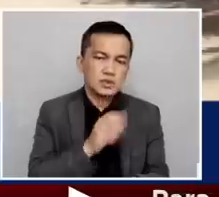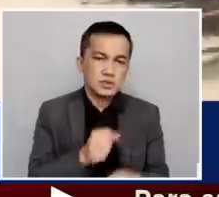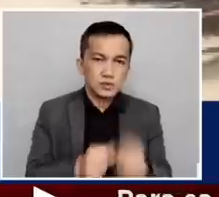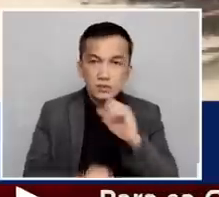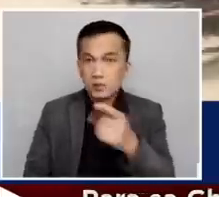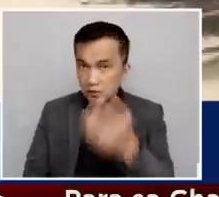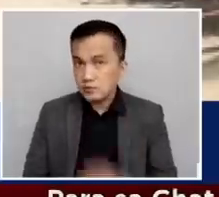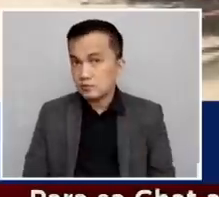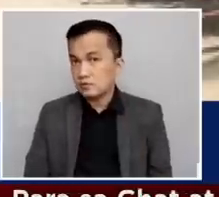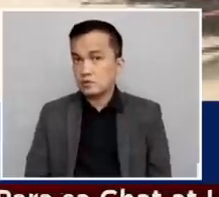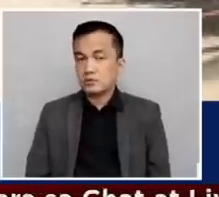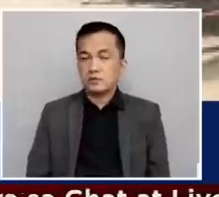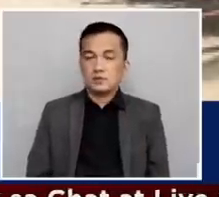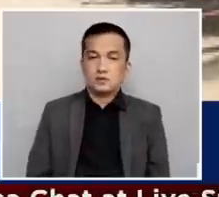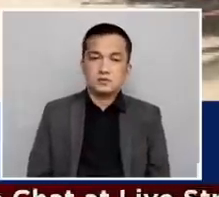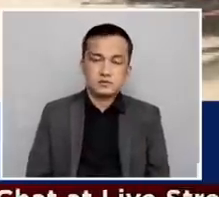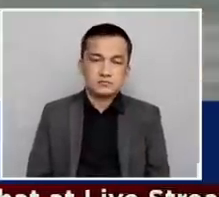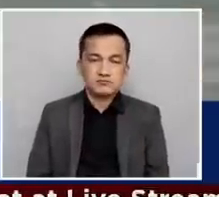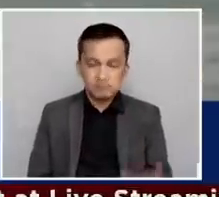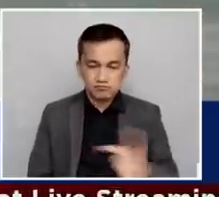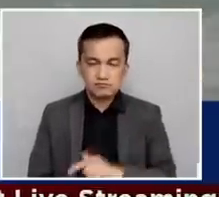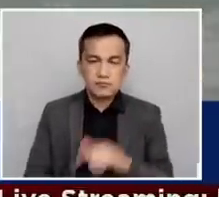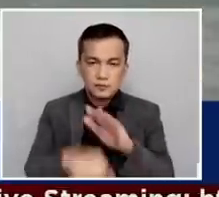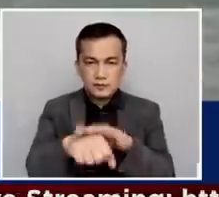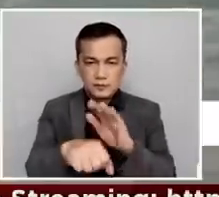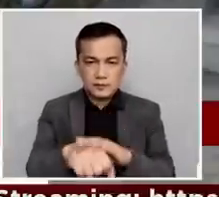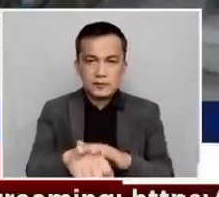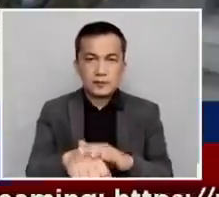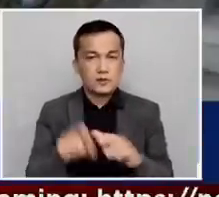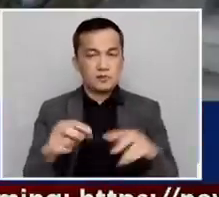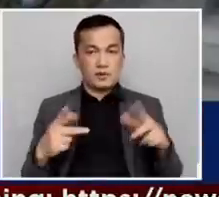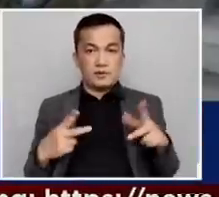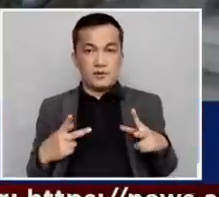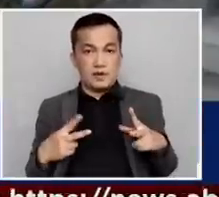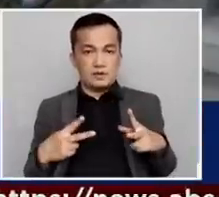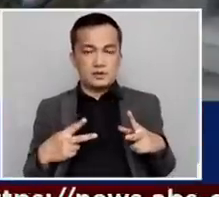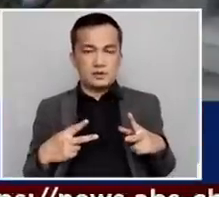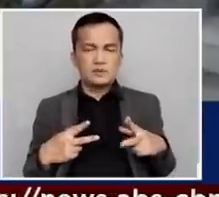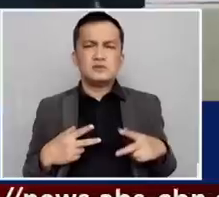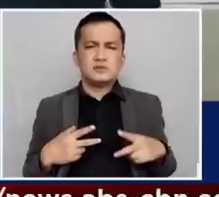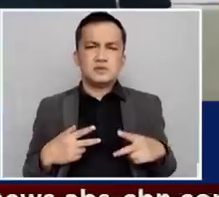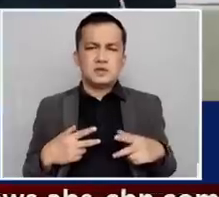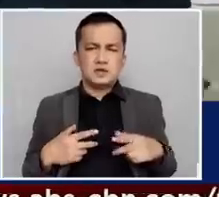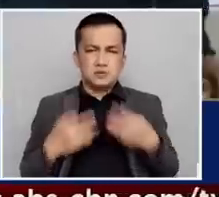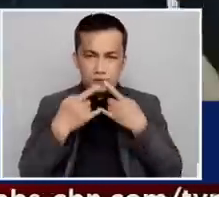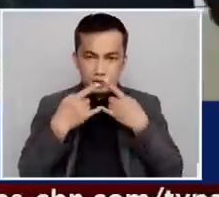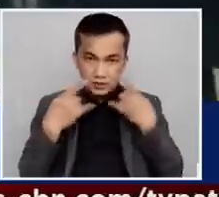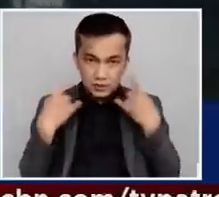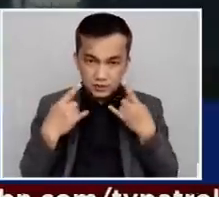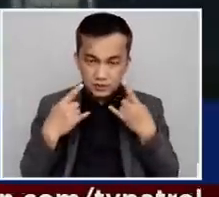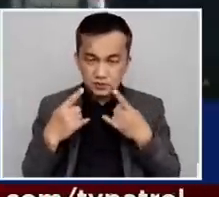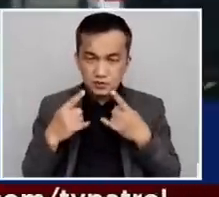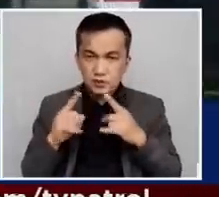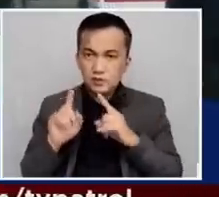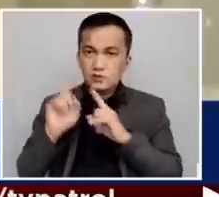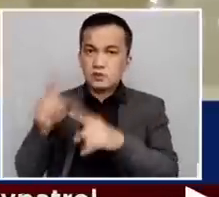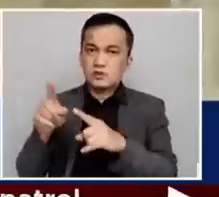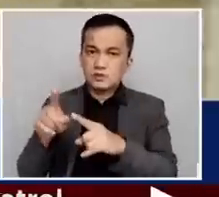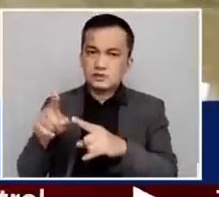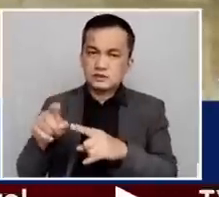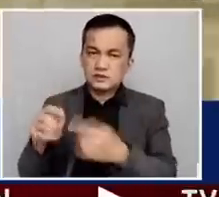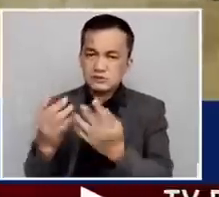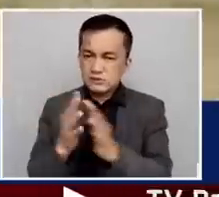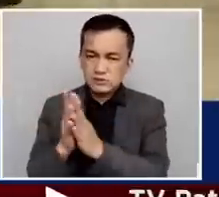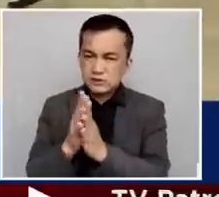inumin. Pinapaalalahanan din ang mga magbabakasyon na magsuot pa rin ng mask kung nasa kulob at matataong